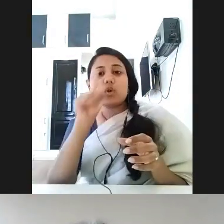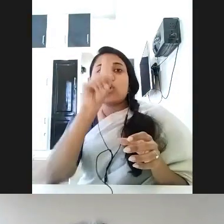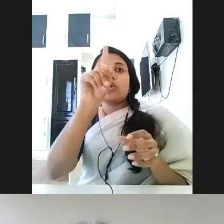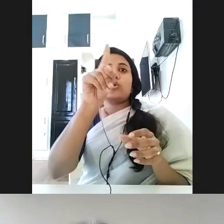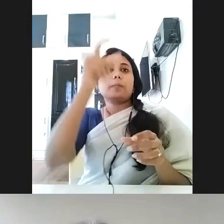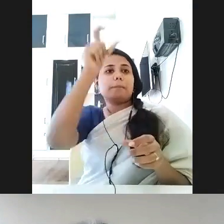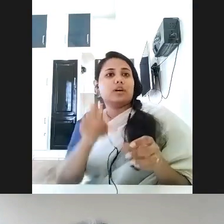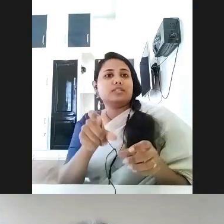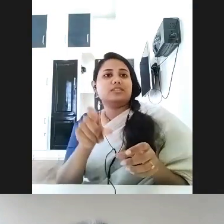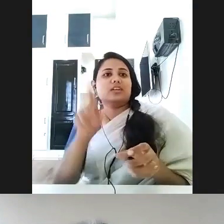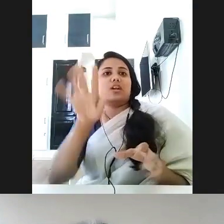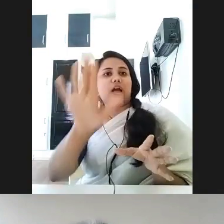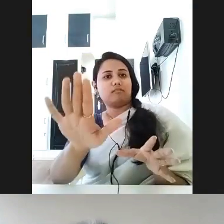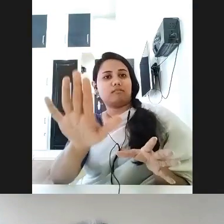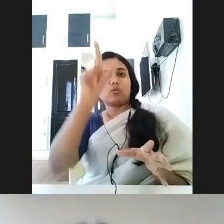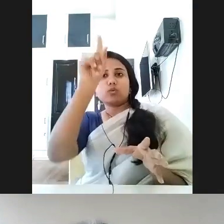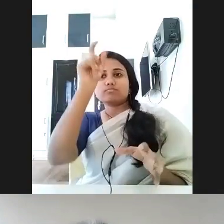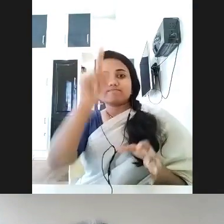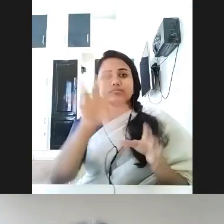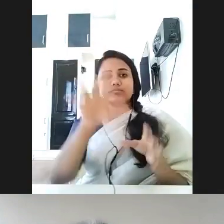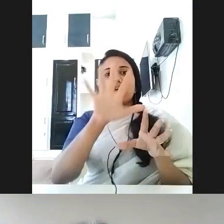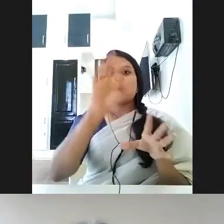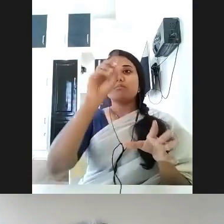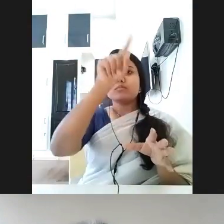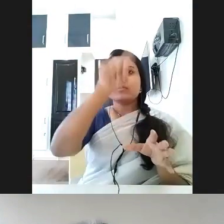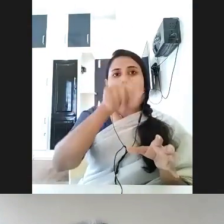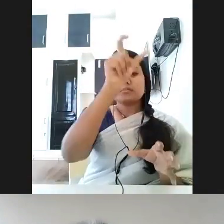കാരിയർ പറഞ്ഞാൽ അവരുടെ ബോഡിയിൽ ഒരു ജീനിന്